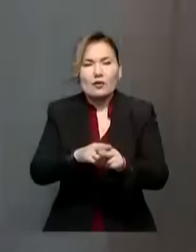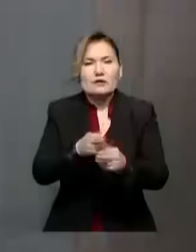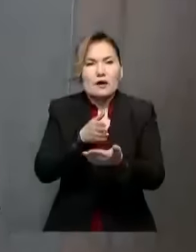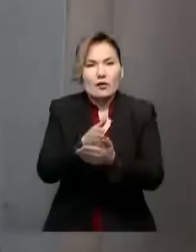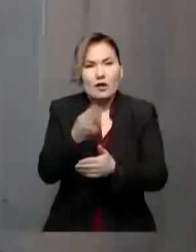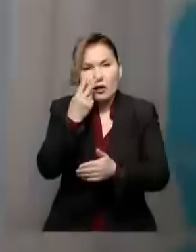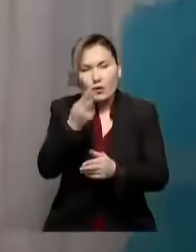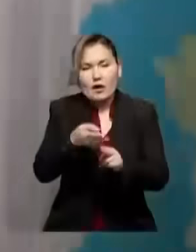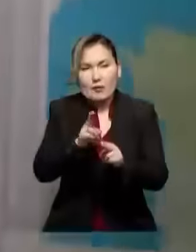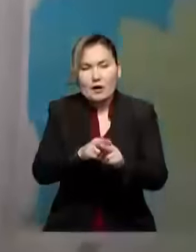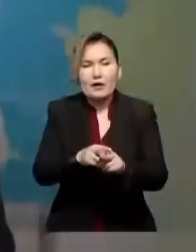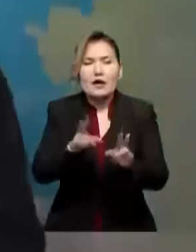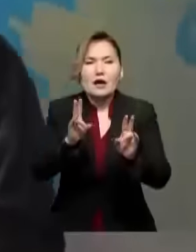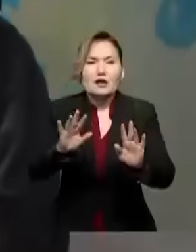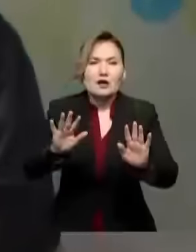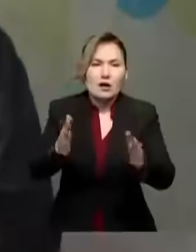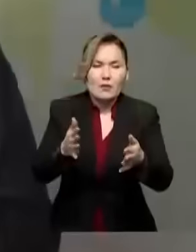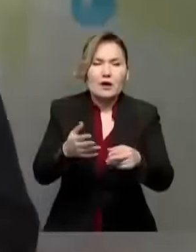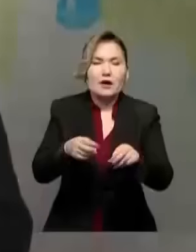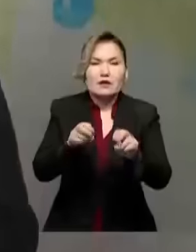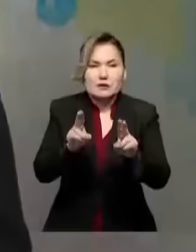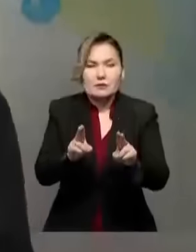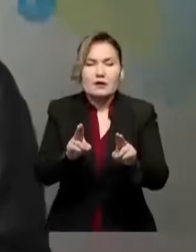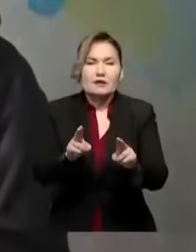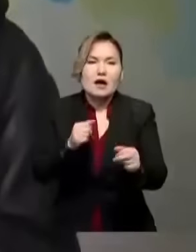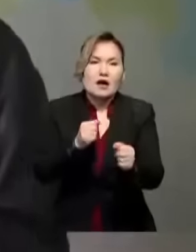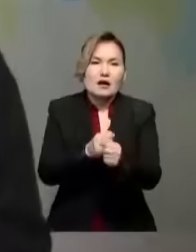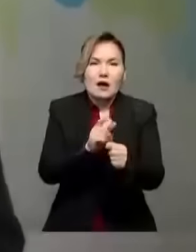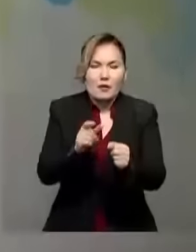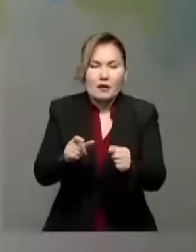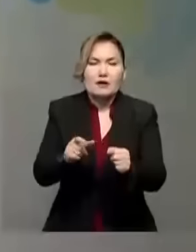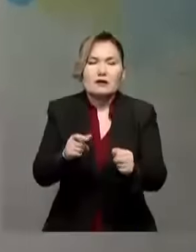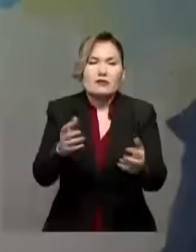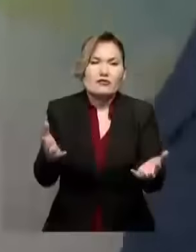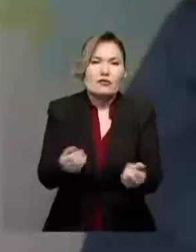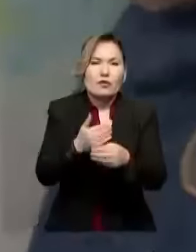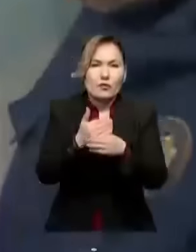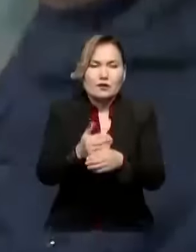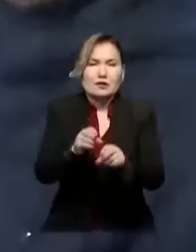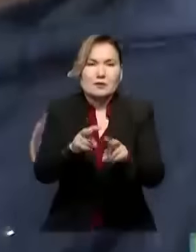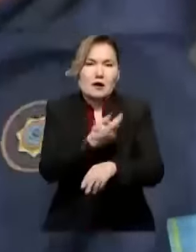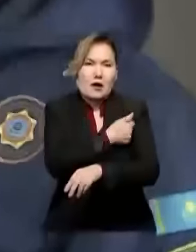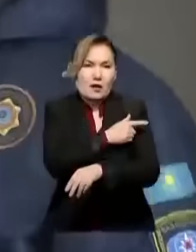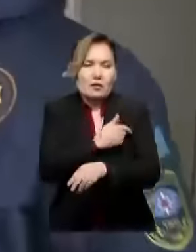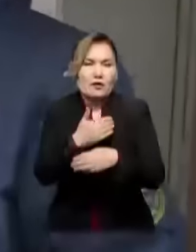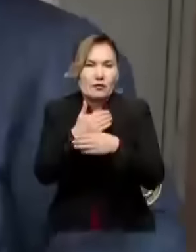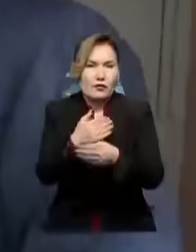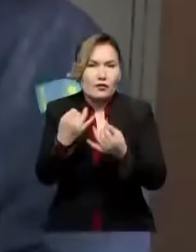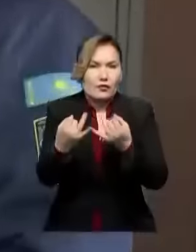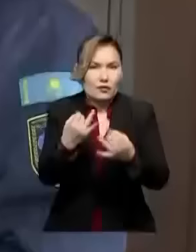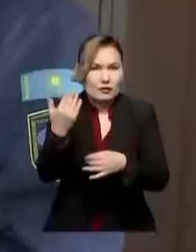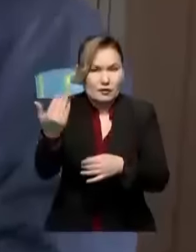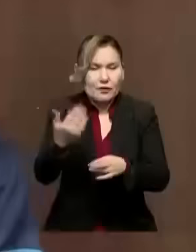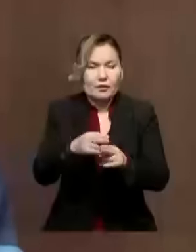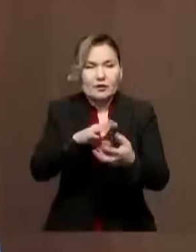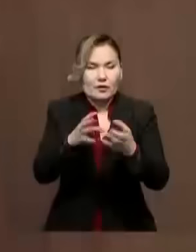күтіп тұрған апаттар медицинасы орталығының басшысымен тілдесіп көрсек. Сәлеметсіз Сәкен Мырза, енді мына пункттің қызметі